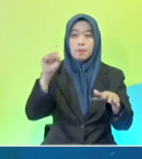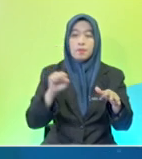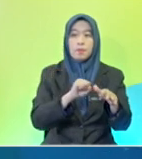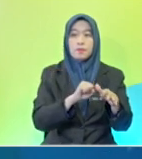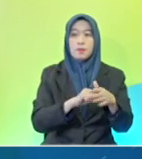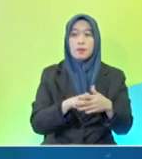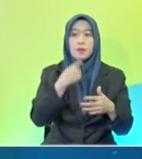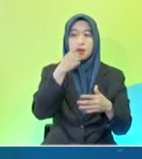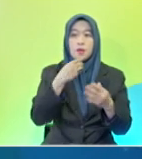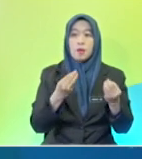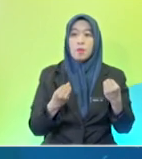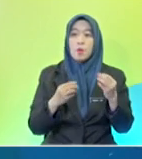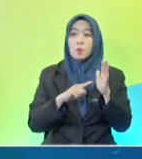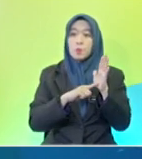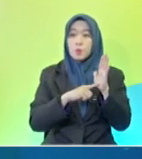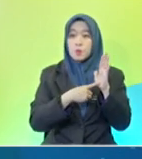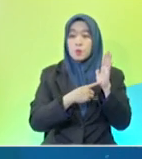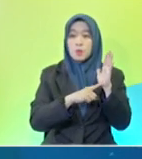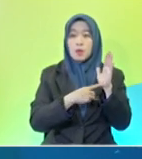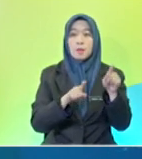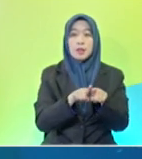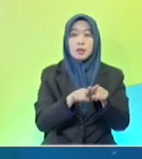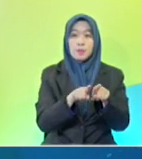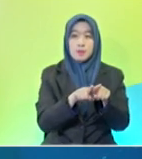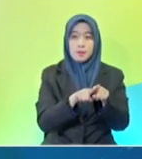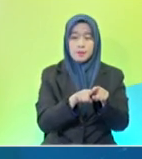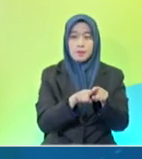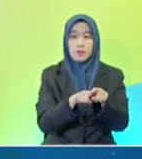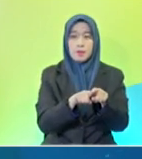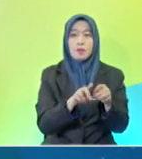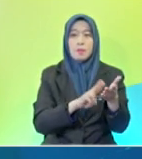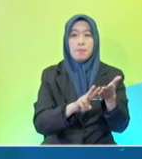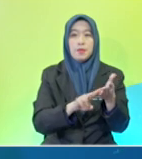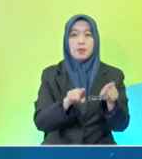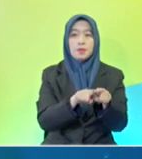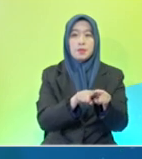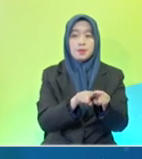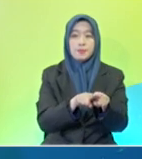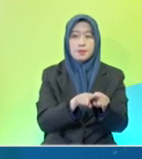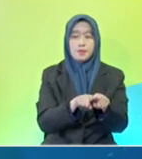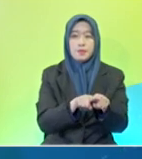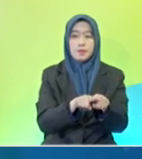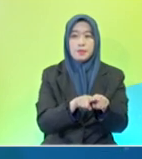Okey, siapa nak mulakan dahulu? Okey, baca serentak. Oh, baca serentak. Okey, adik. Persilakan.